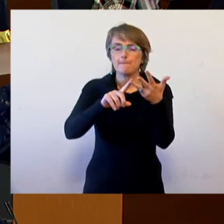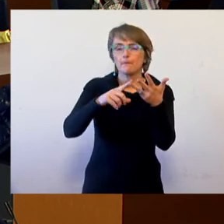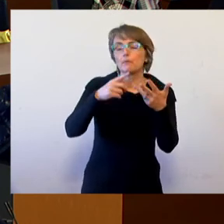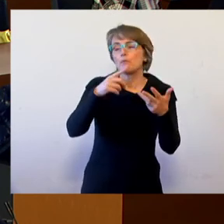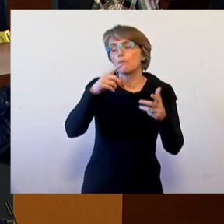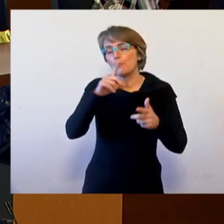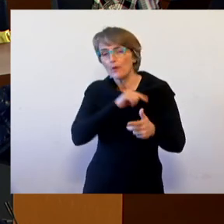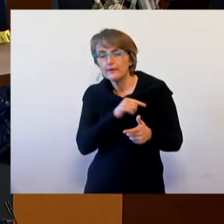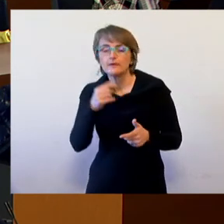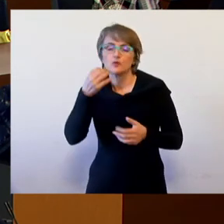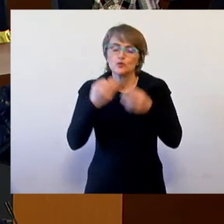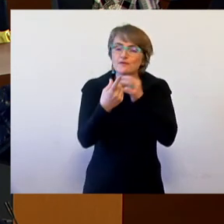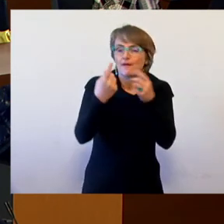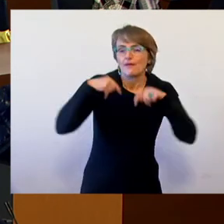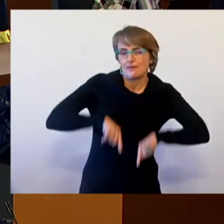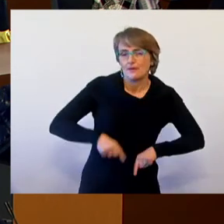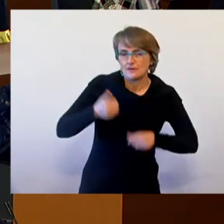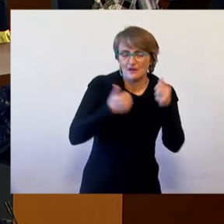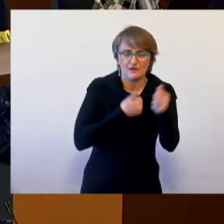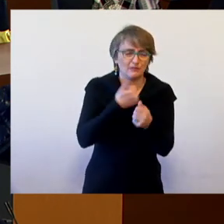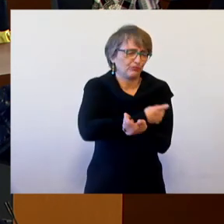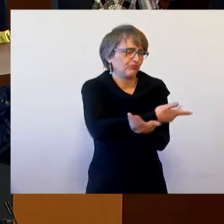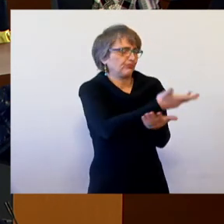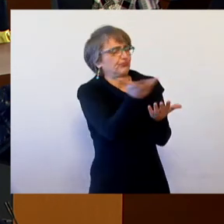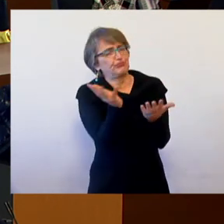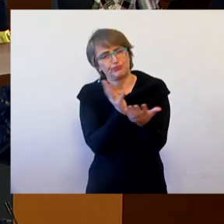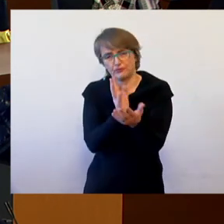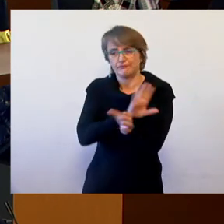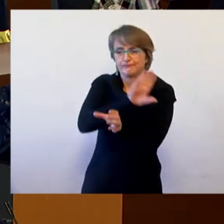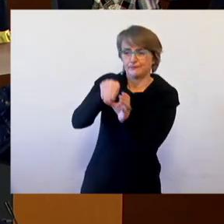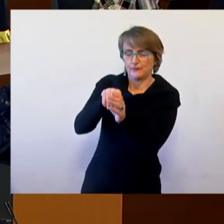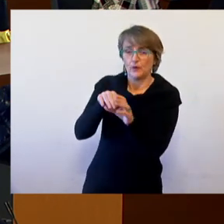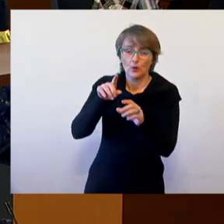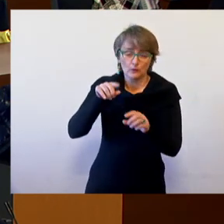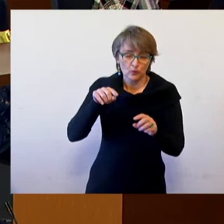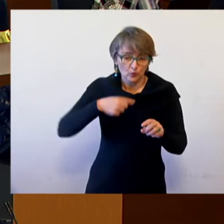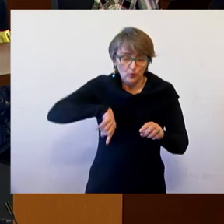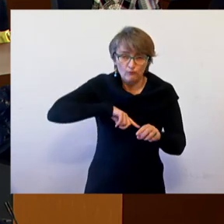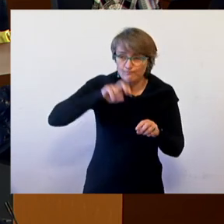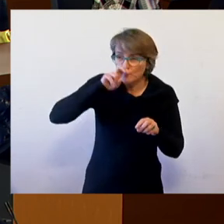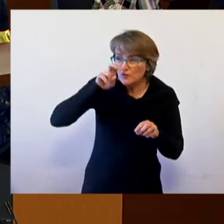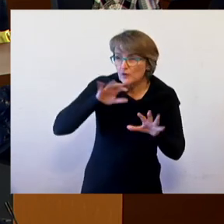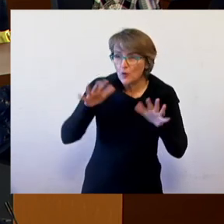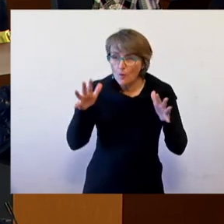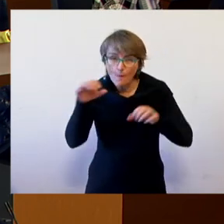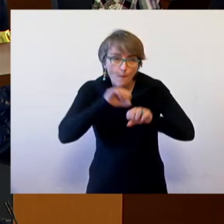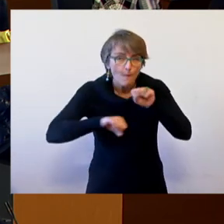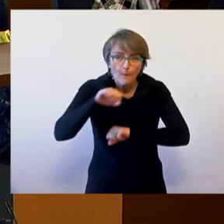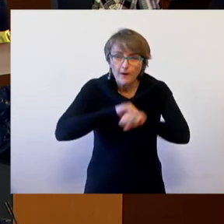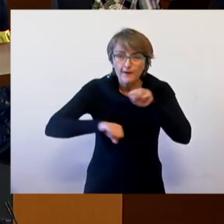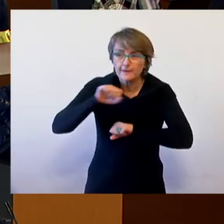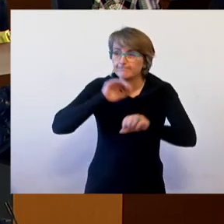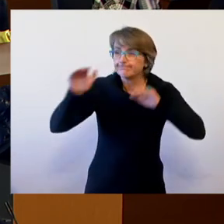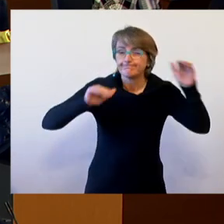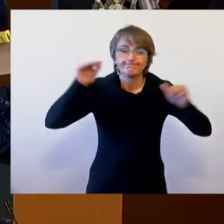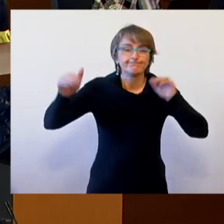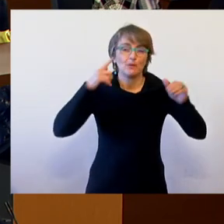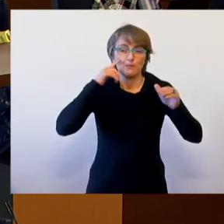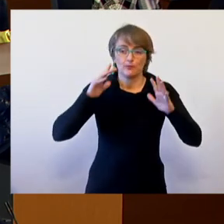justice. Nous rechercherons toutes les ressources nécessaires pour une telle démarche. Comme vous le